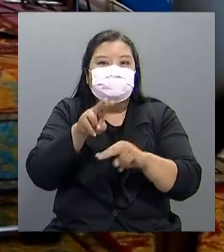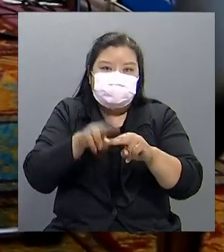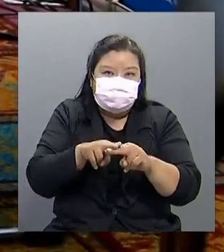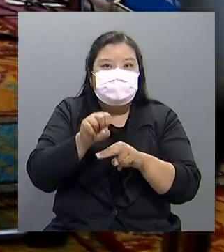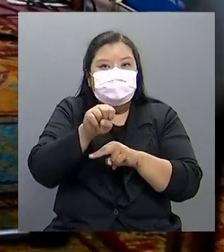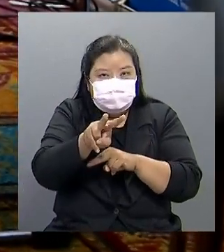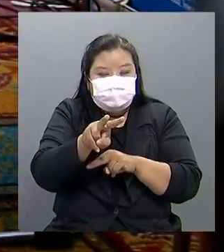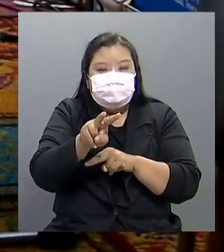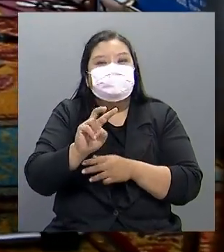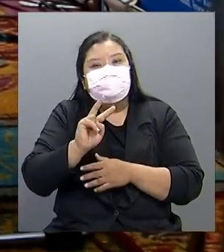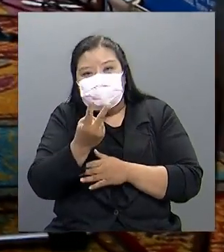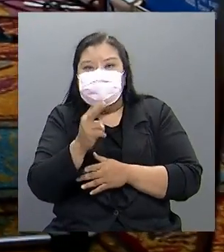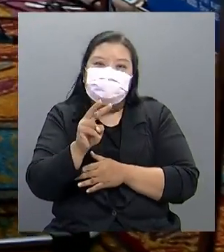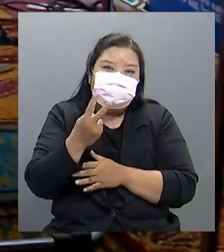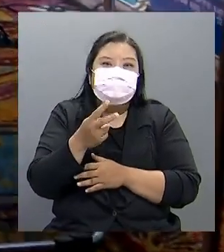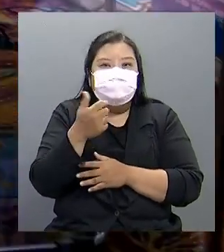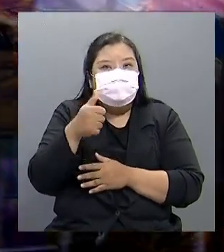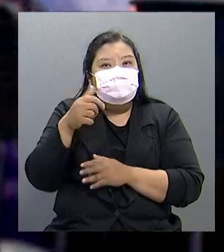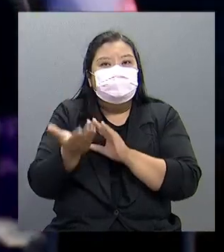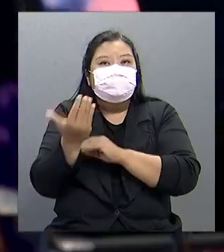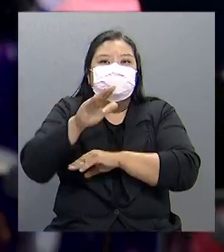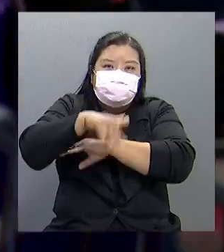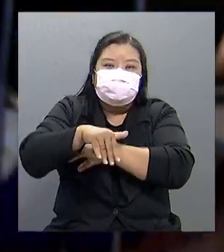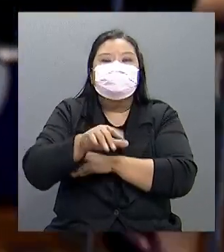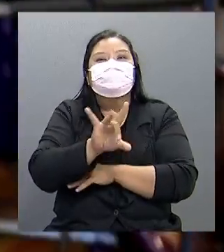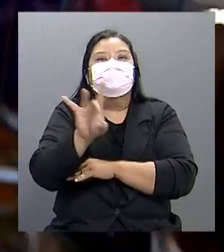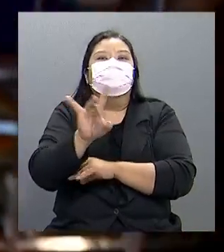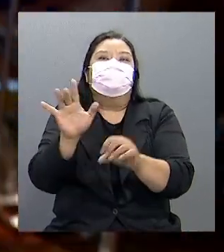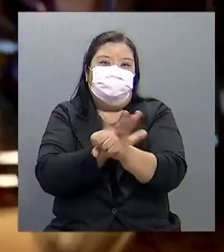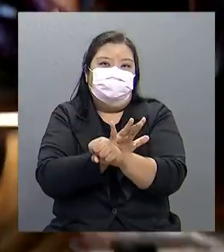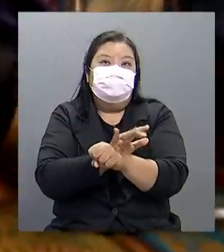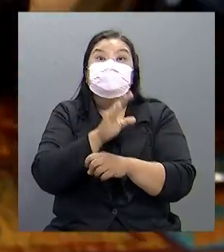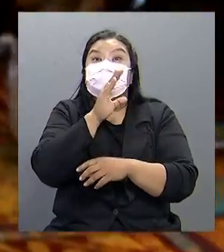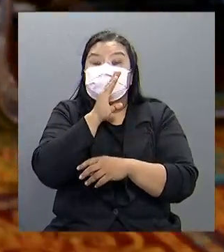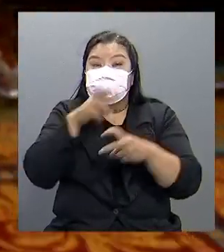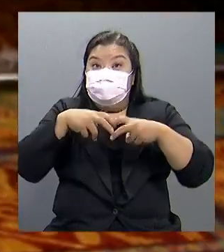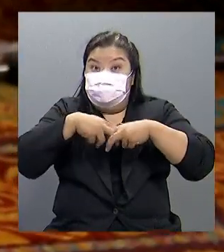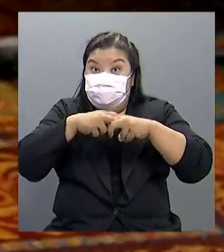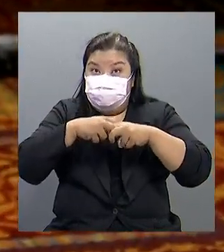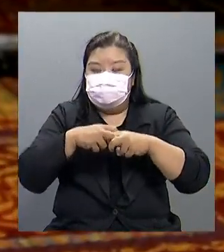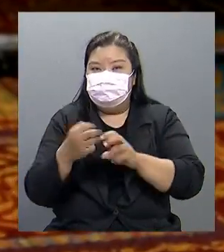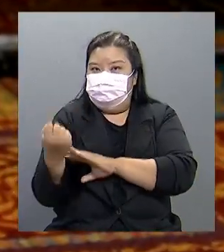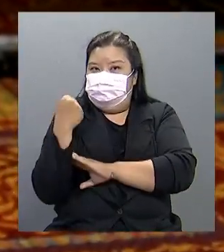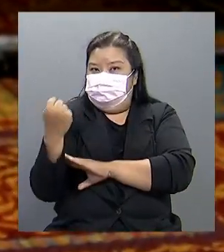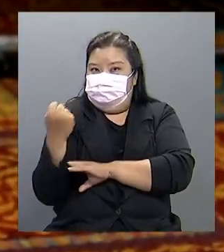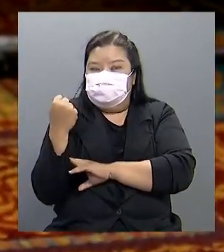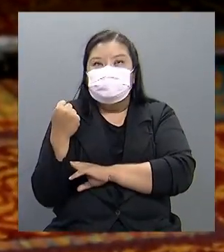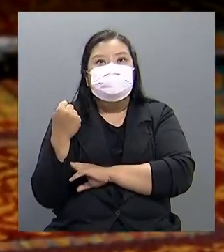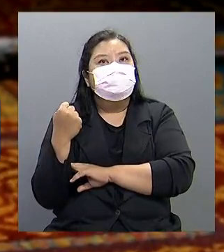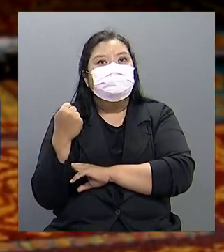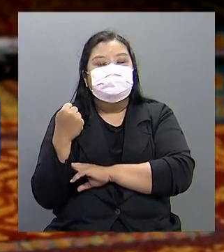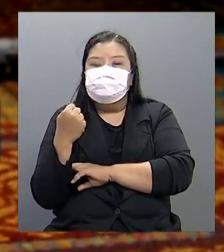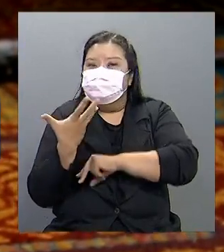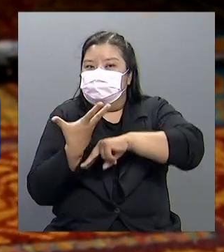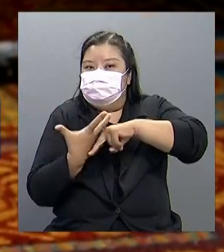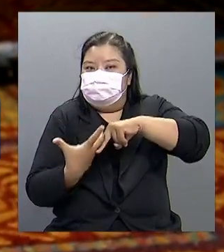ข่าก็จะดีขึ้นเมื่อกล้ามเนื้อเข่าดี ค่ะ แรงที่จะลงไปที่ข้อเข่ามันก็จะลดลง นะครับก็จะทำให้ถึงแม้เรามีความจำเป็นต้องไม่นั่งพับเ